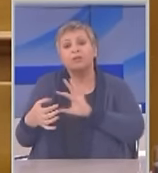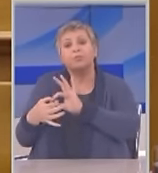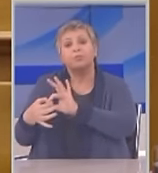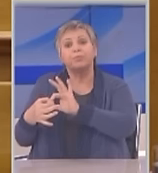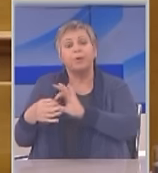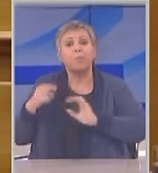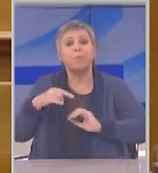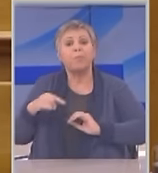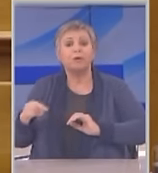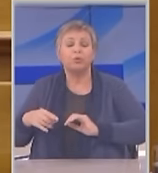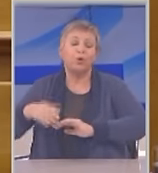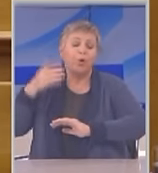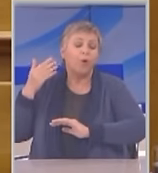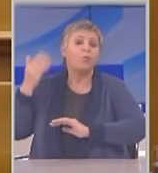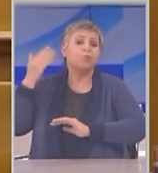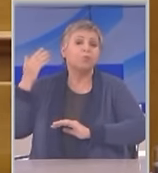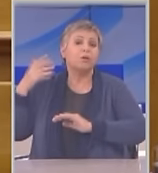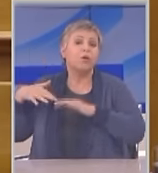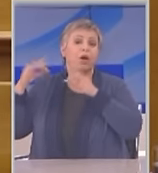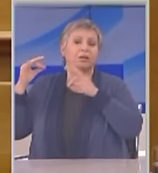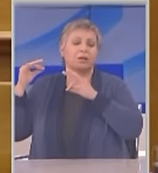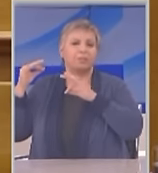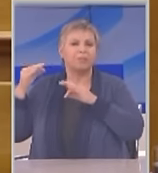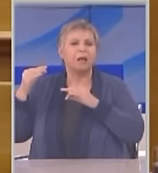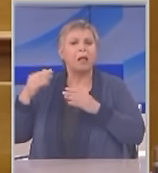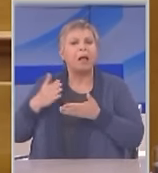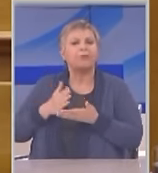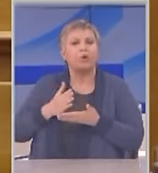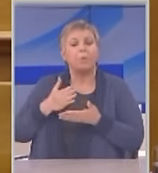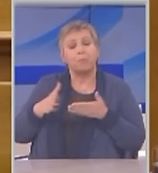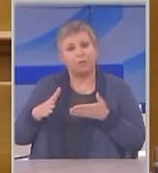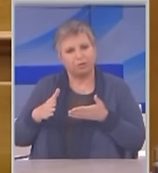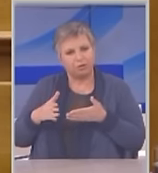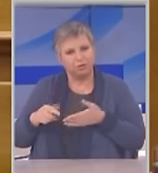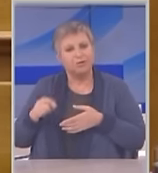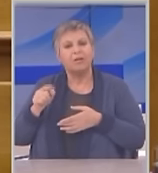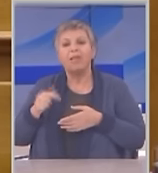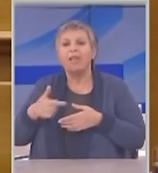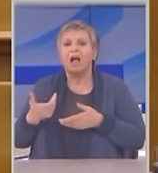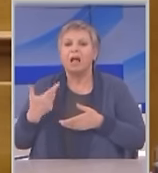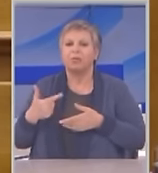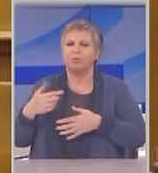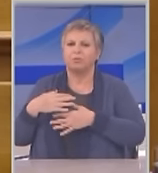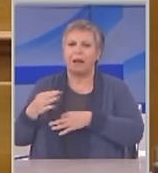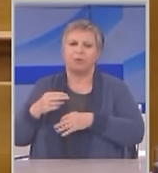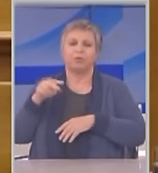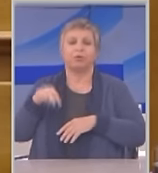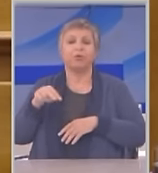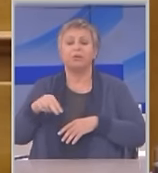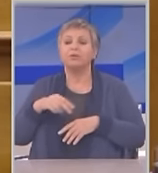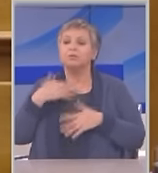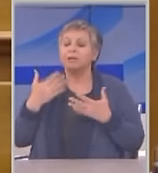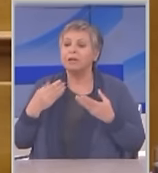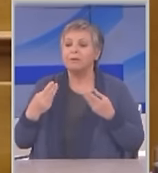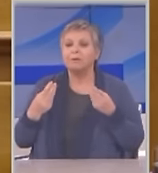παλιά, το άλλο μισό για τον κύριο Λοβέρδου σήμερα να επιχειρεί με δικονομικά τερτύπια και επιχειρήματα να τον ξεπλύνει.